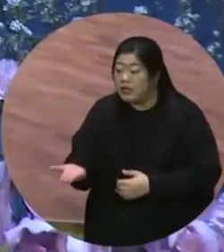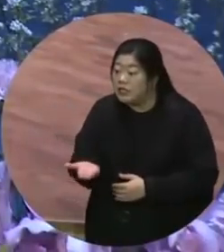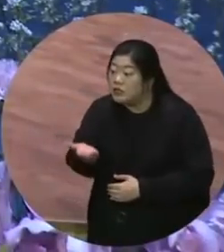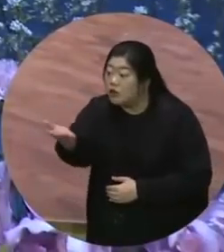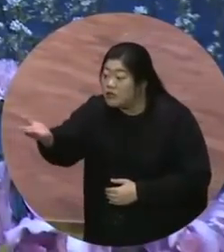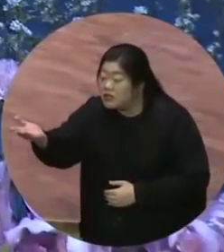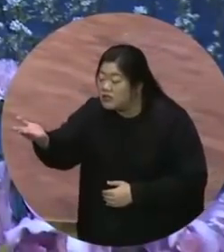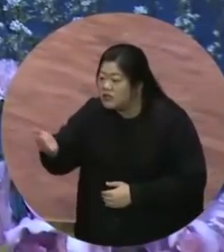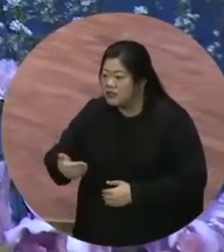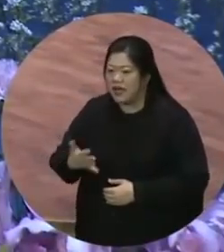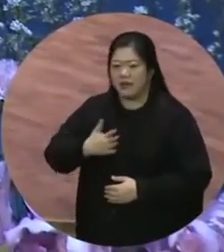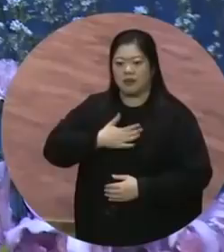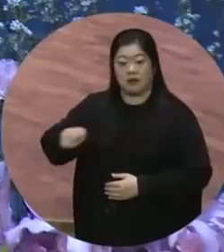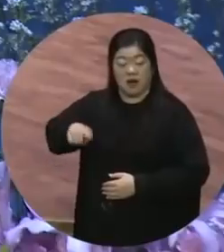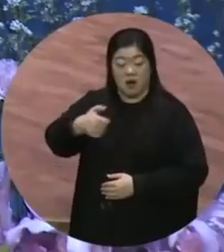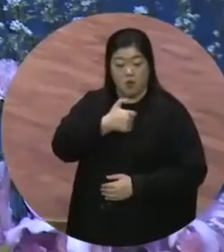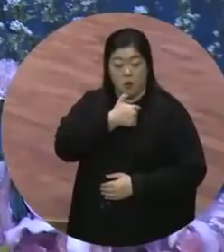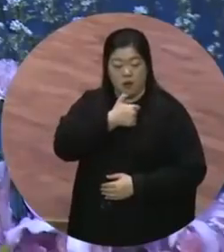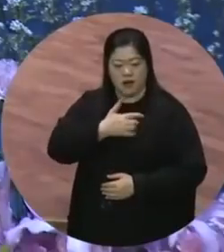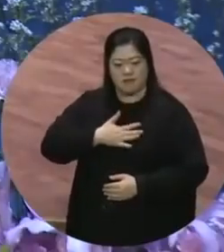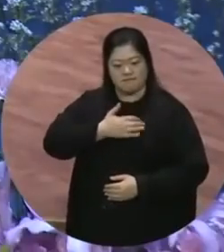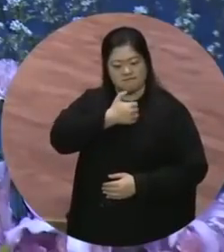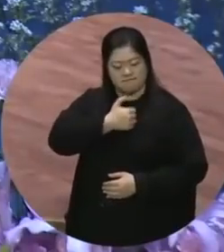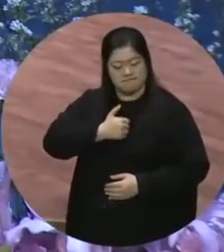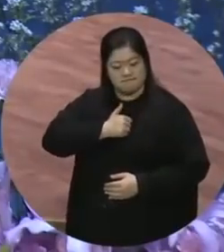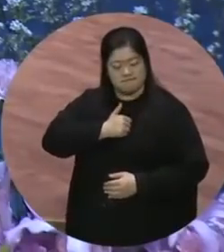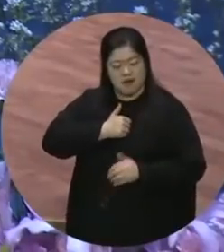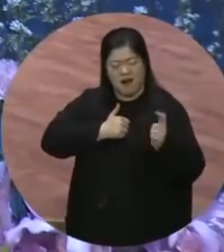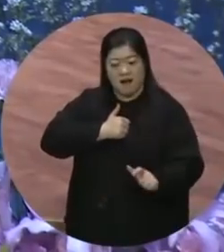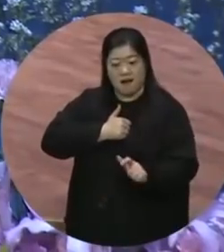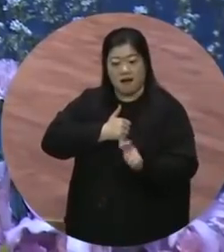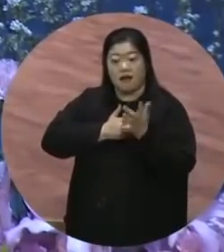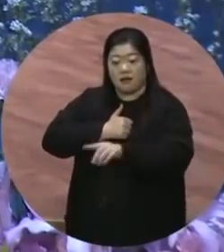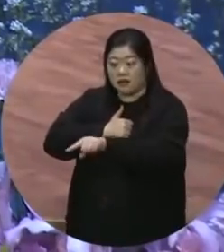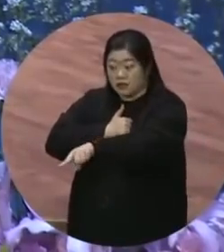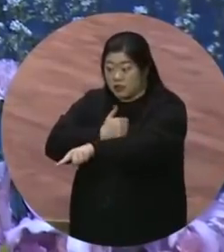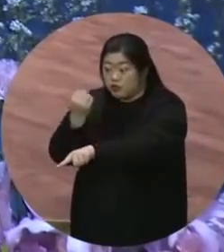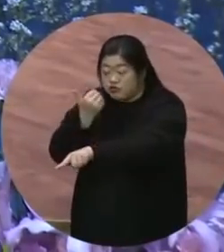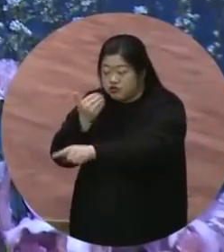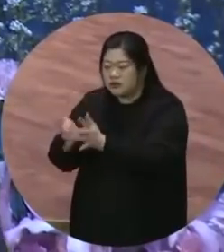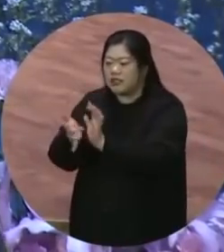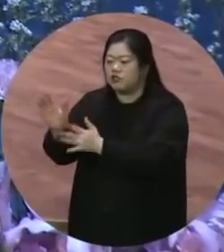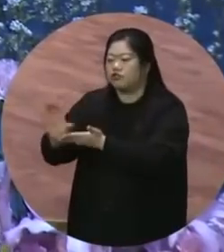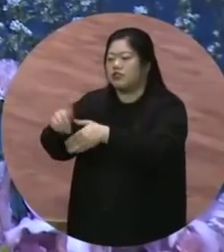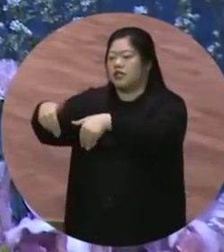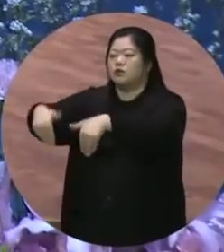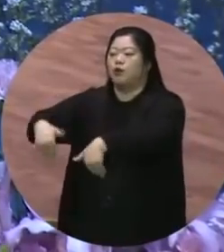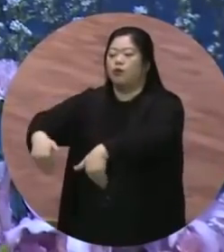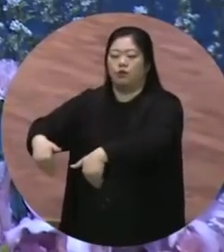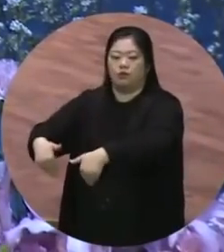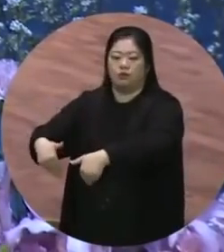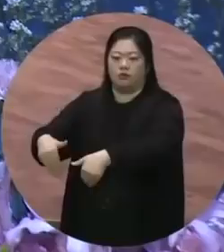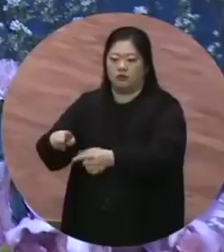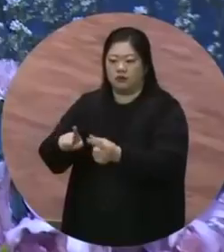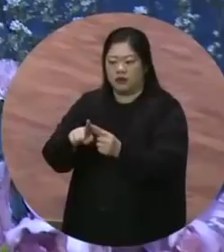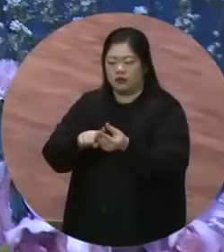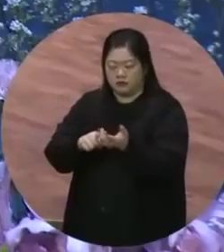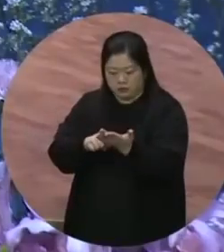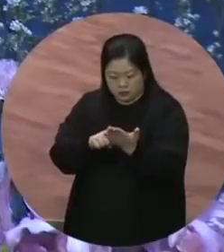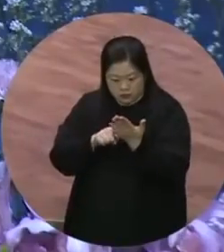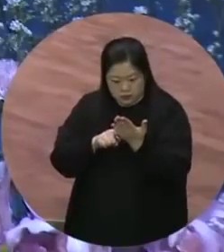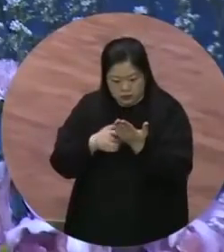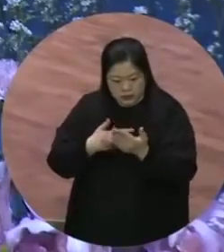종이다. 예수 그리스도의 것이다. 자, 예수 그리스도를 믿는 자는요, 누구나